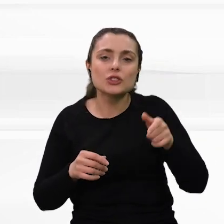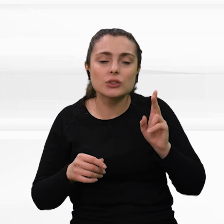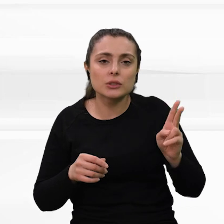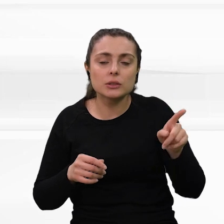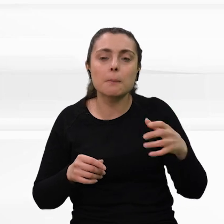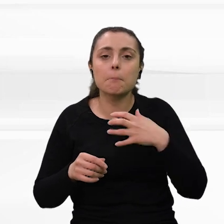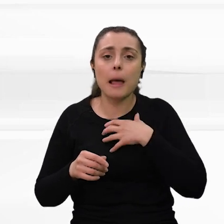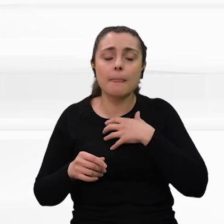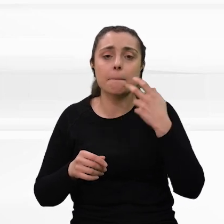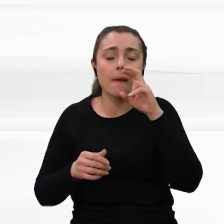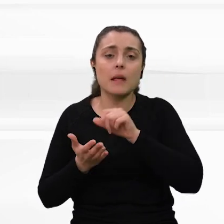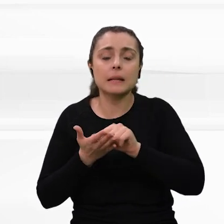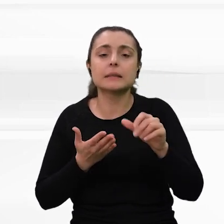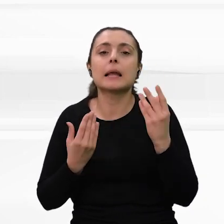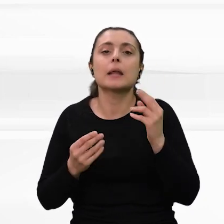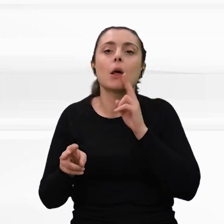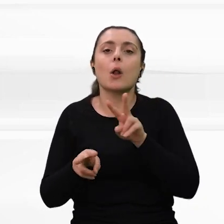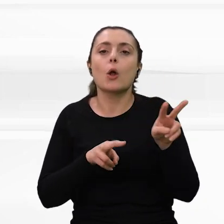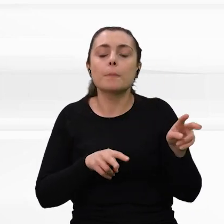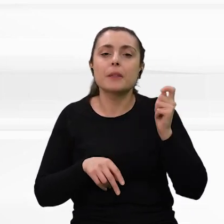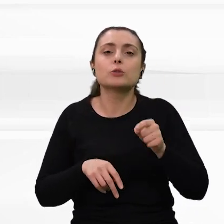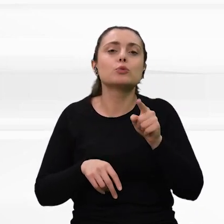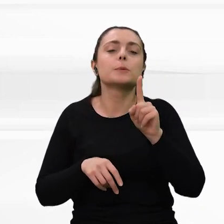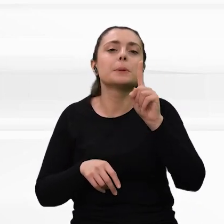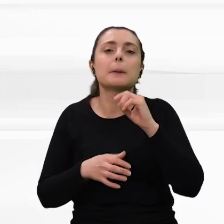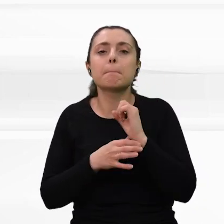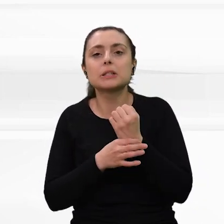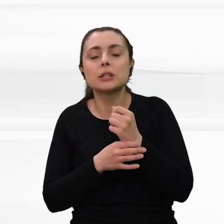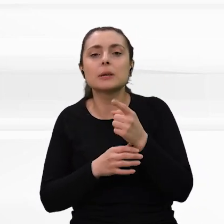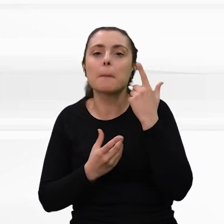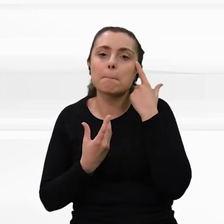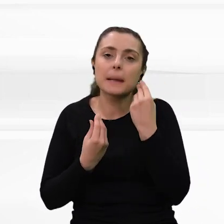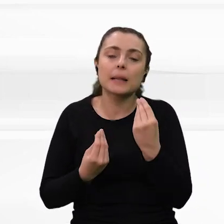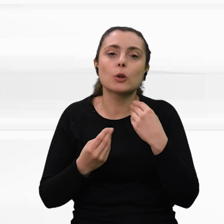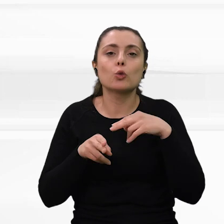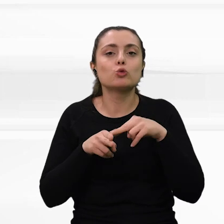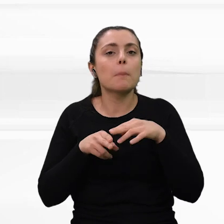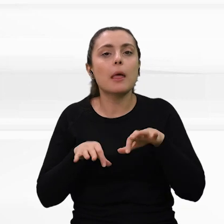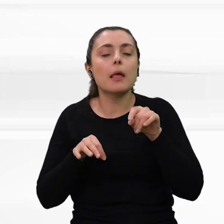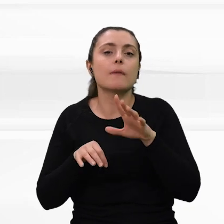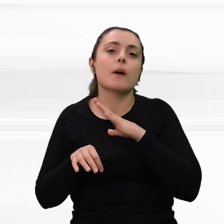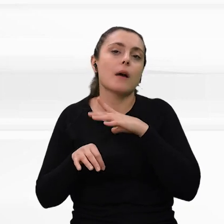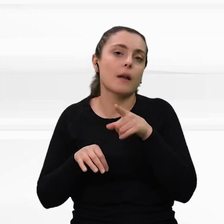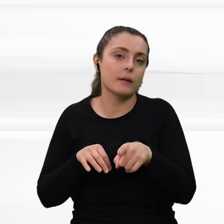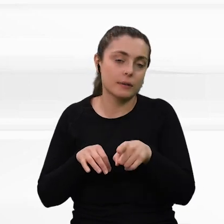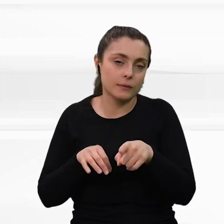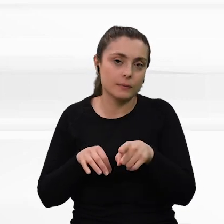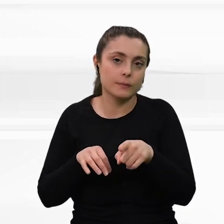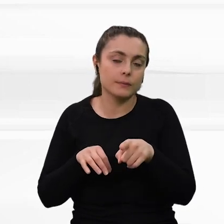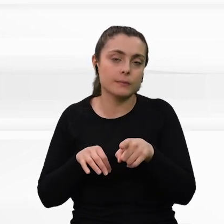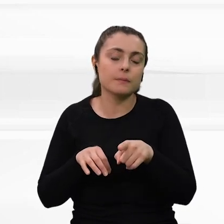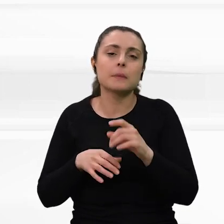kişi ben maviyi herkesten i Ya aslında burada bir becerisini bilgisini kutsamak var